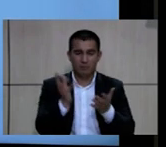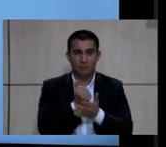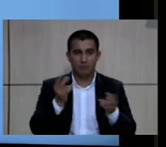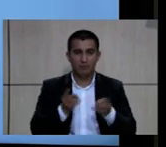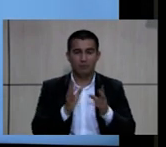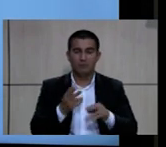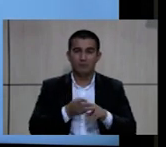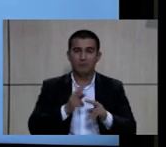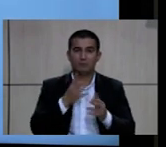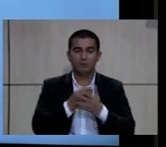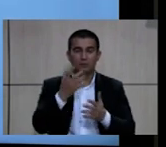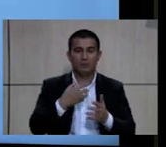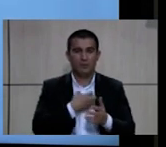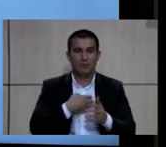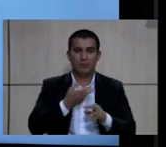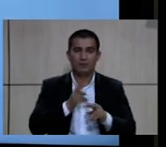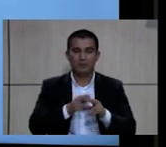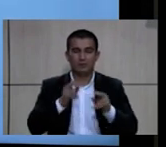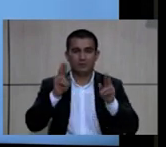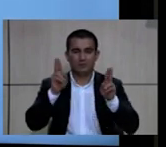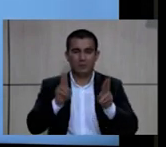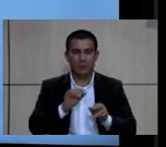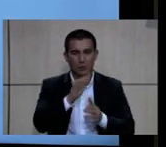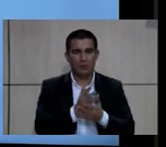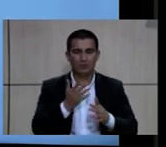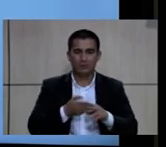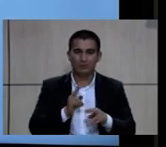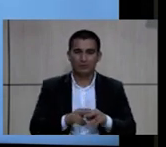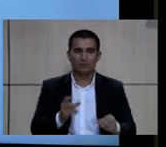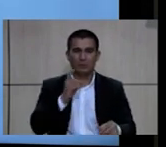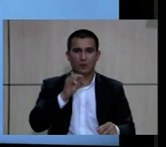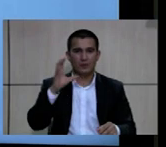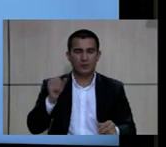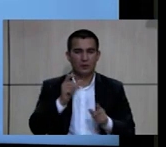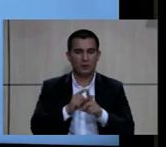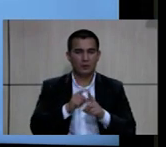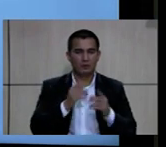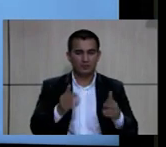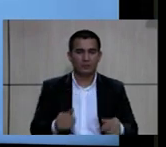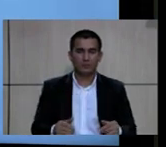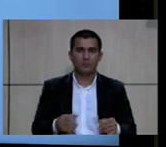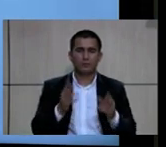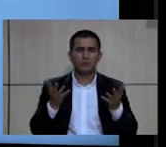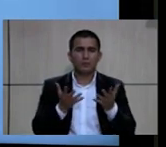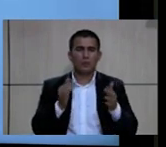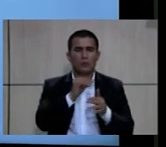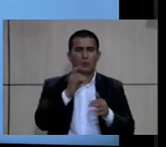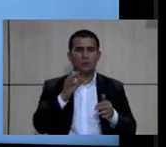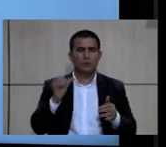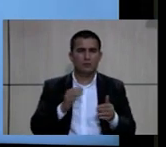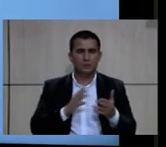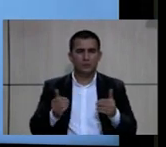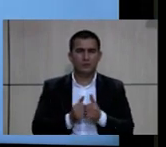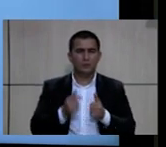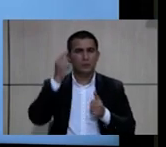uchburchak xossalaridan foydalanishimiz kerak. Uning xossalari qanday edi? O'ylab